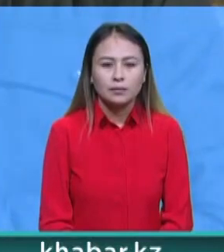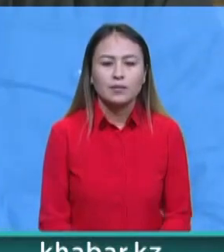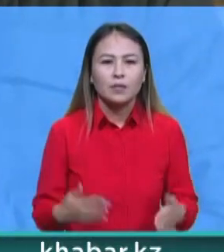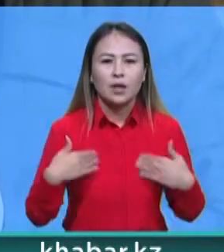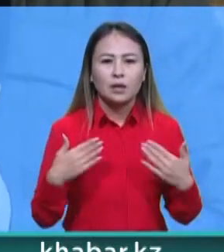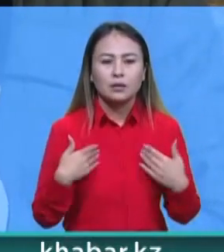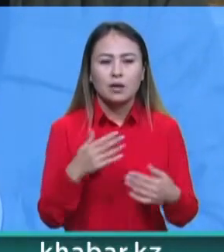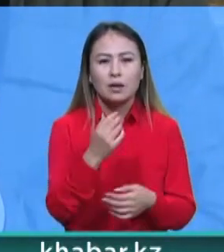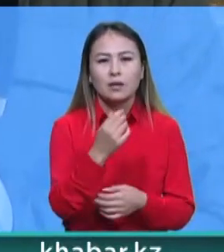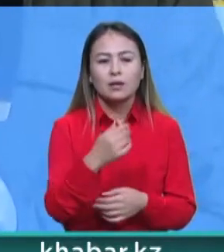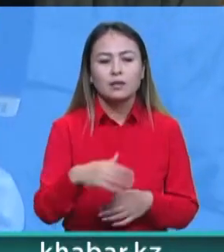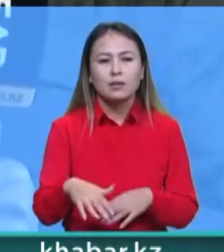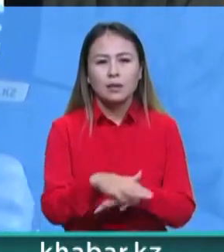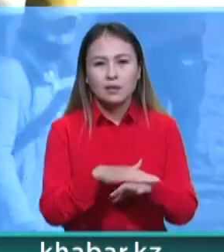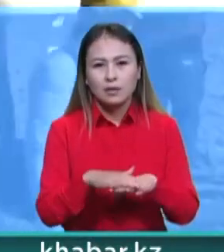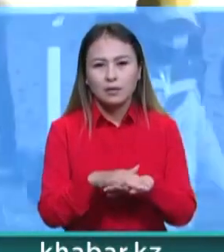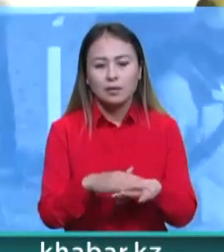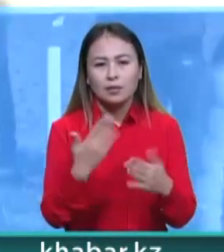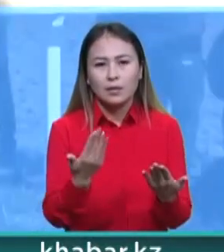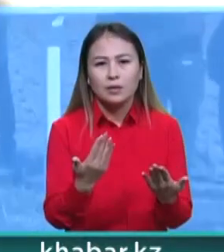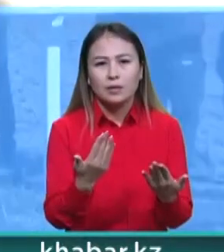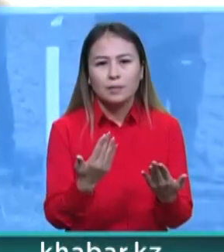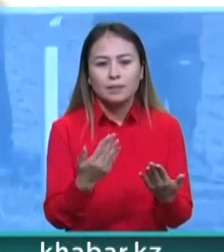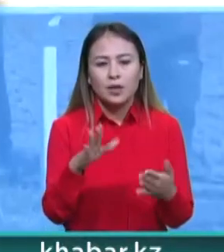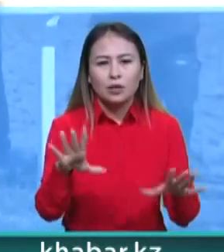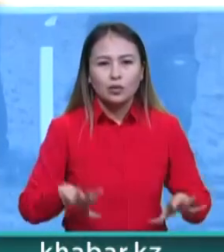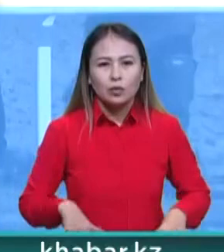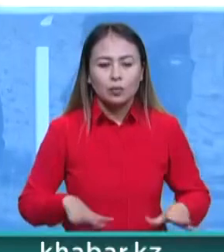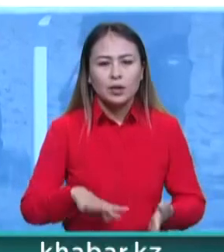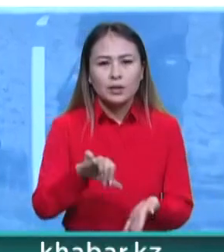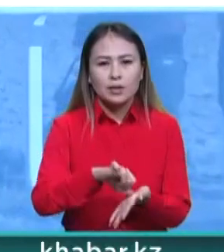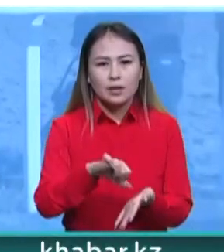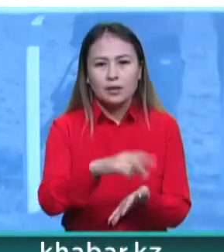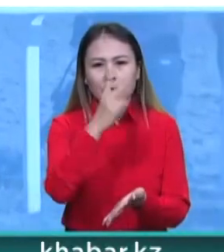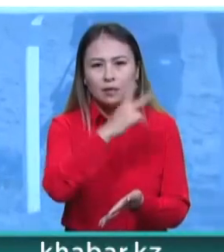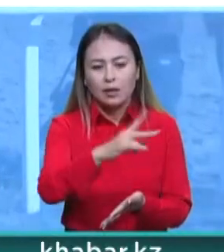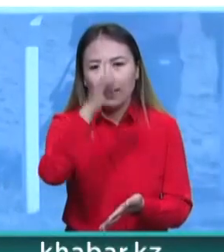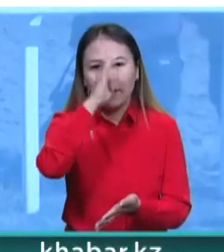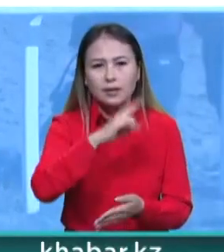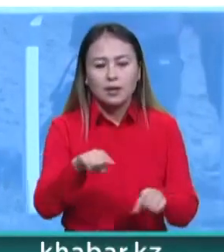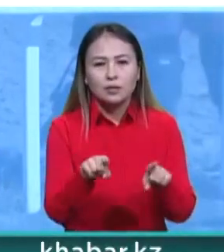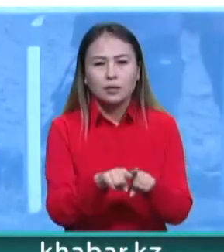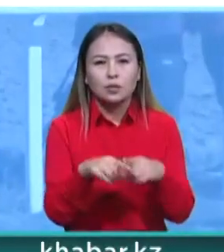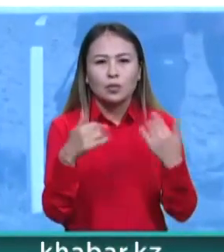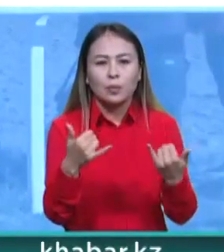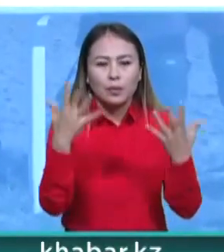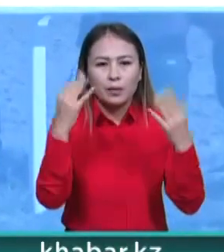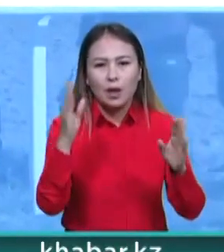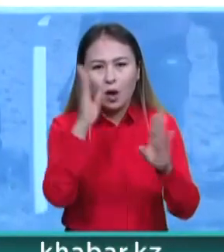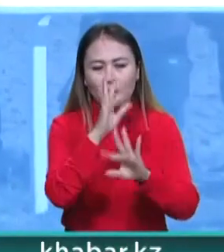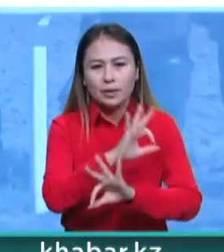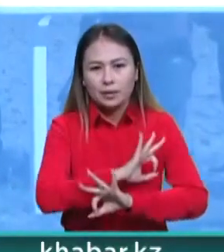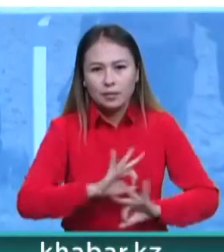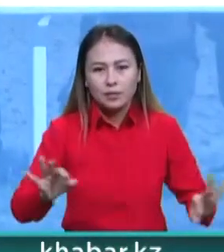Assalamu alaikum aybında Kazak eli ya şirkinay mınau tulpar saygülük degende delebesi qozbaydın Kazak joq şar sıra. Bugün mine awarayda